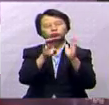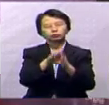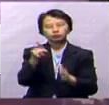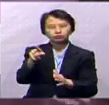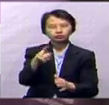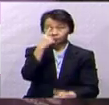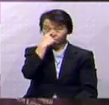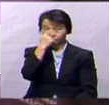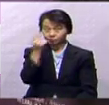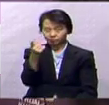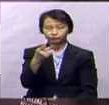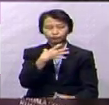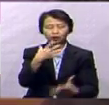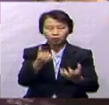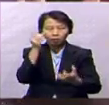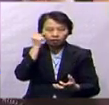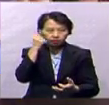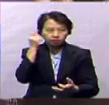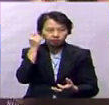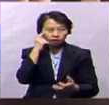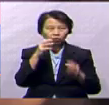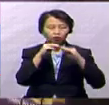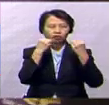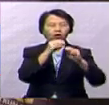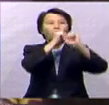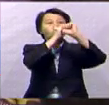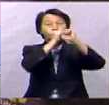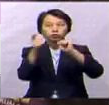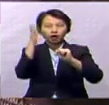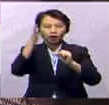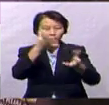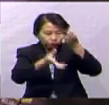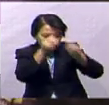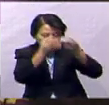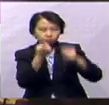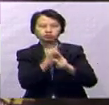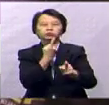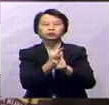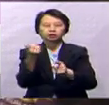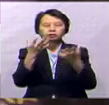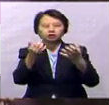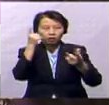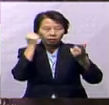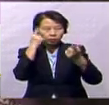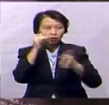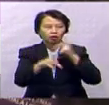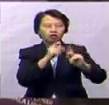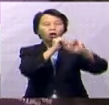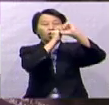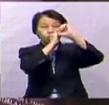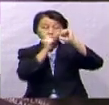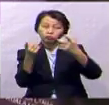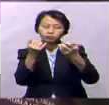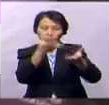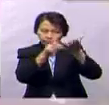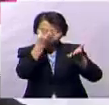dia nak ambil tahu pasal masyarakat kami orang asli dan dia akan belajar betul-betul macam dia nak tahu bahasa orang asli lah, orang bahasa